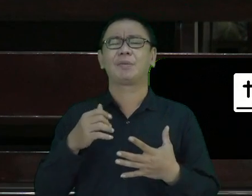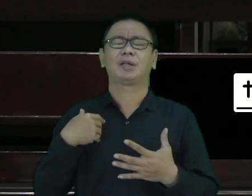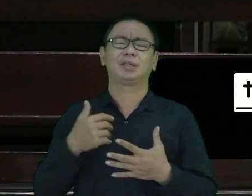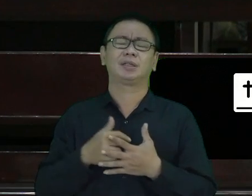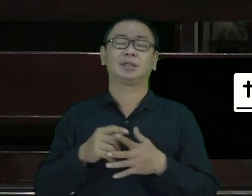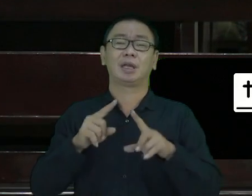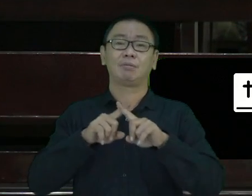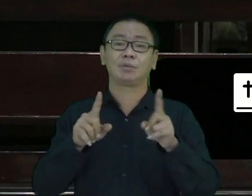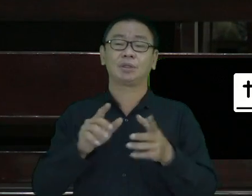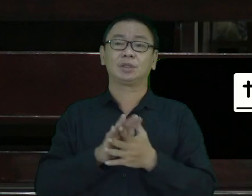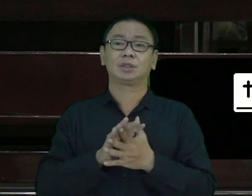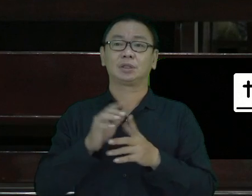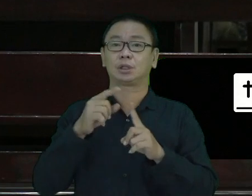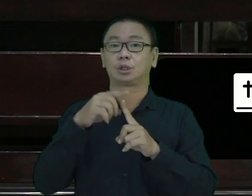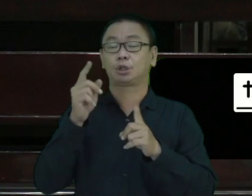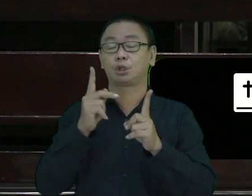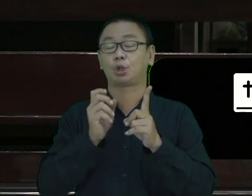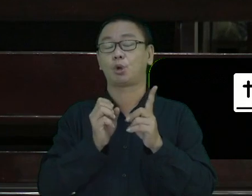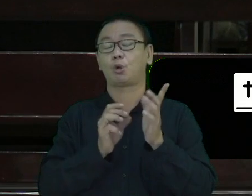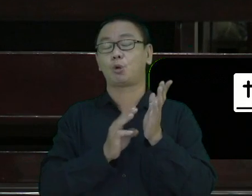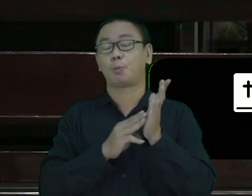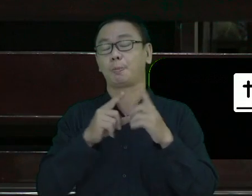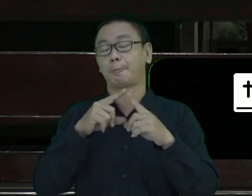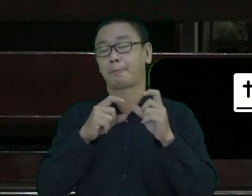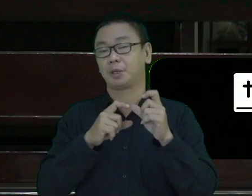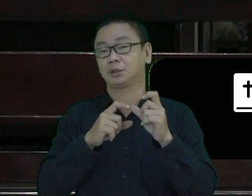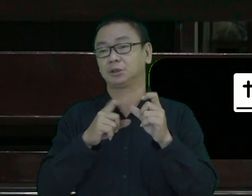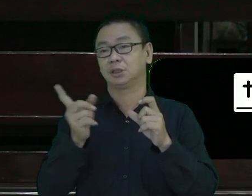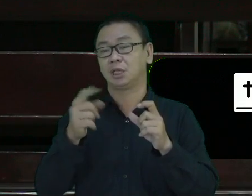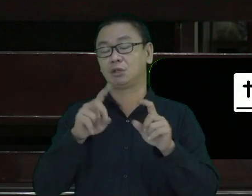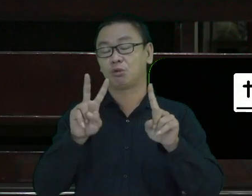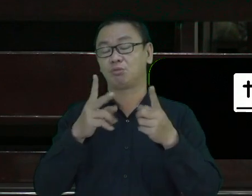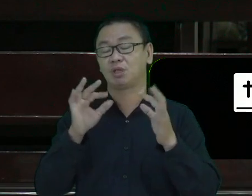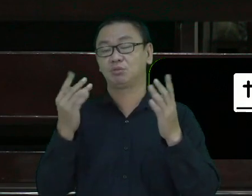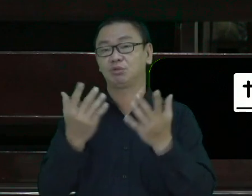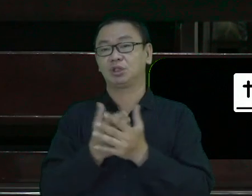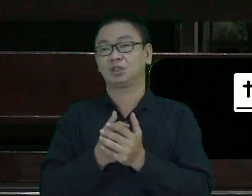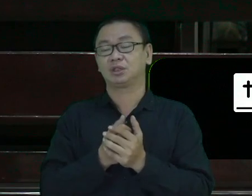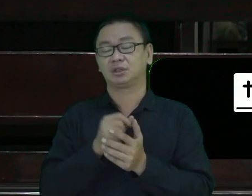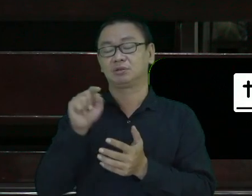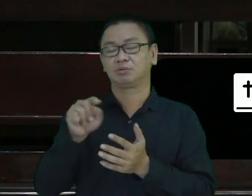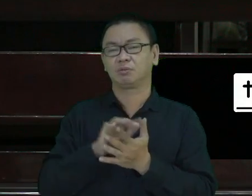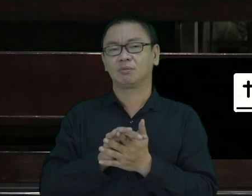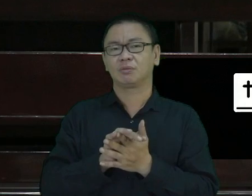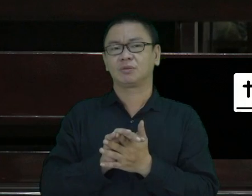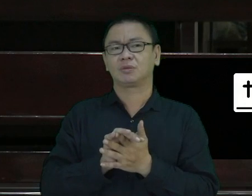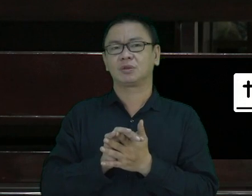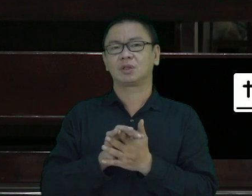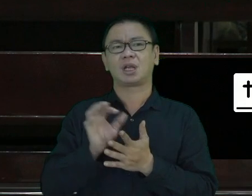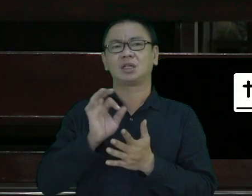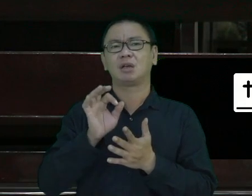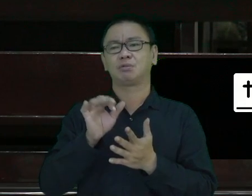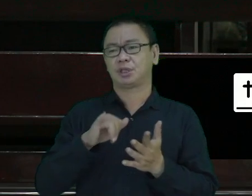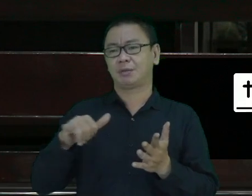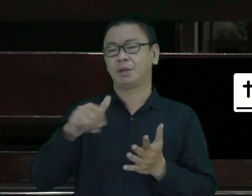Tetapi Thomas, seorang dari 12 murid itu yang disebut Didimus, tidak ada bersama-sama